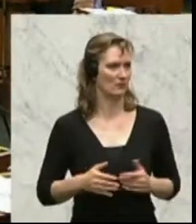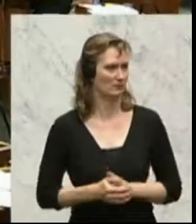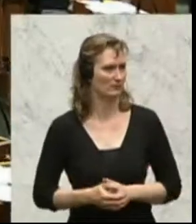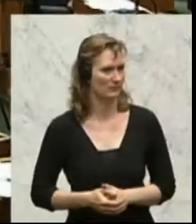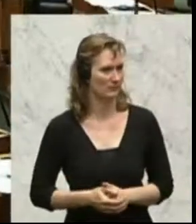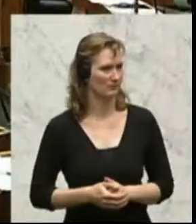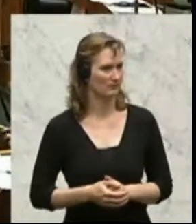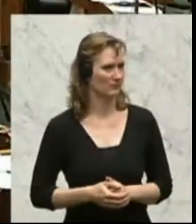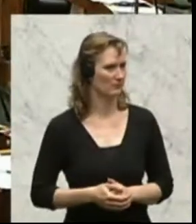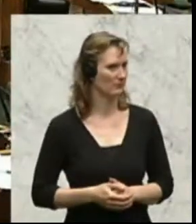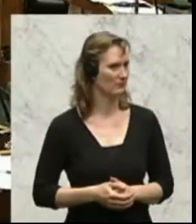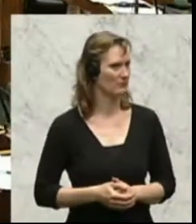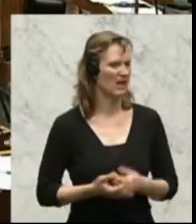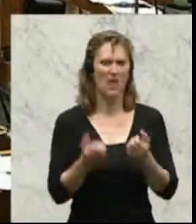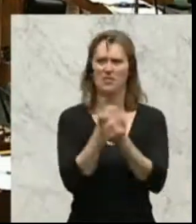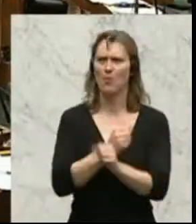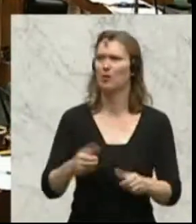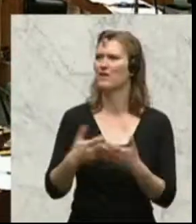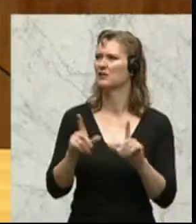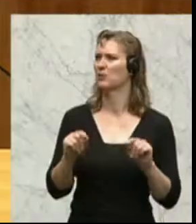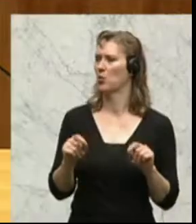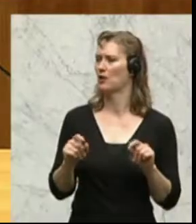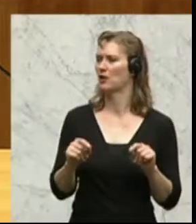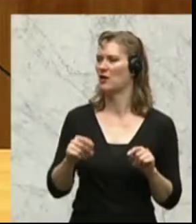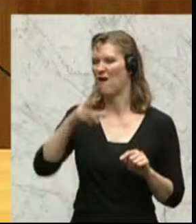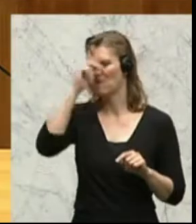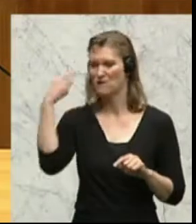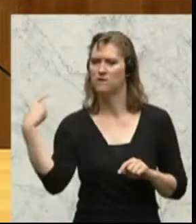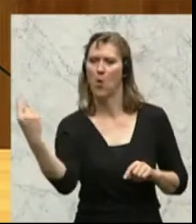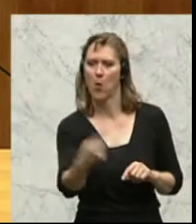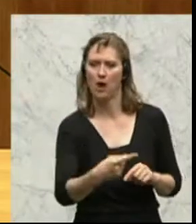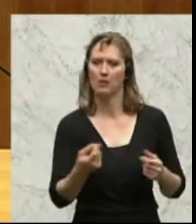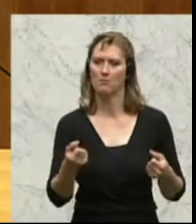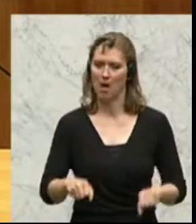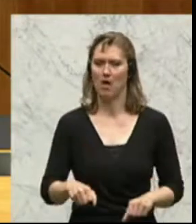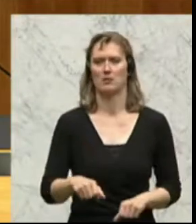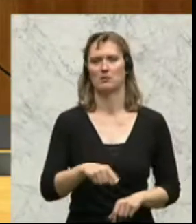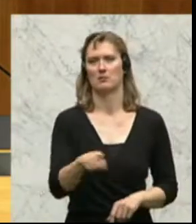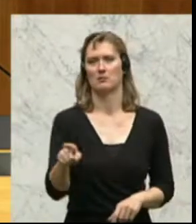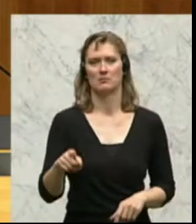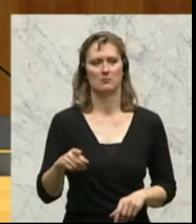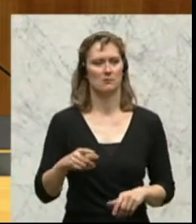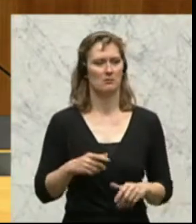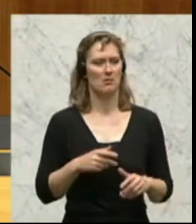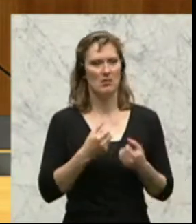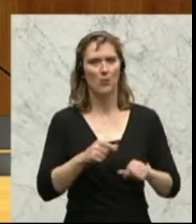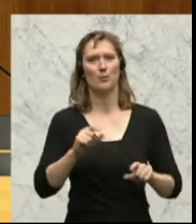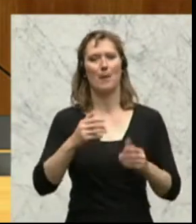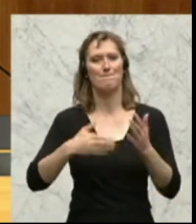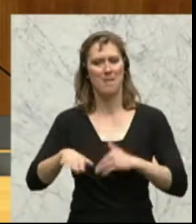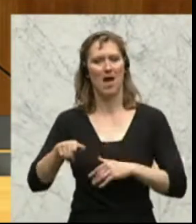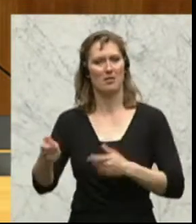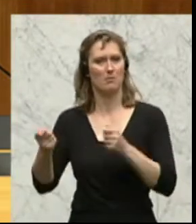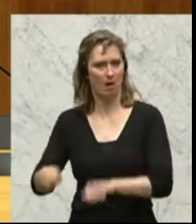Demokratie bedeutet die Herrschaft des Volkes. Demokratie bedeutet die Herrschaft der Mehrheit. Aber Demokratie